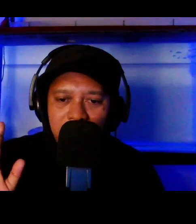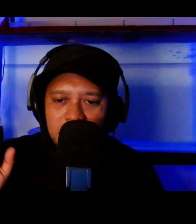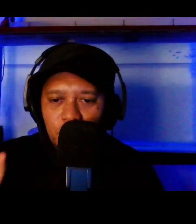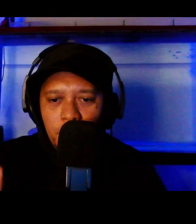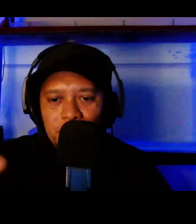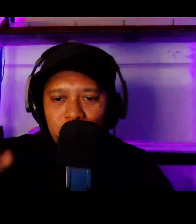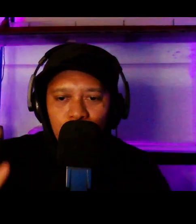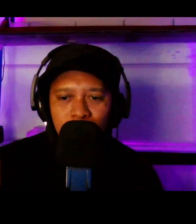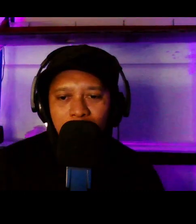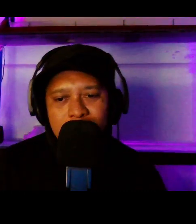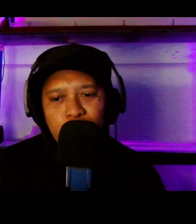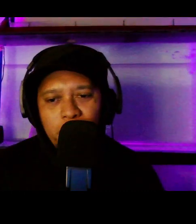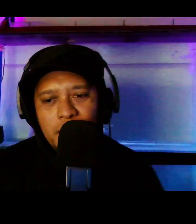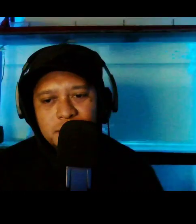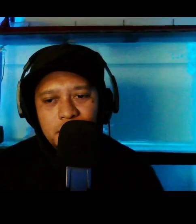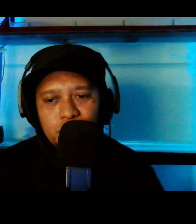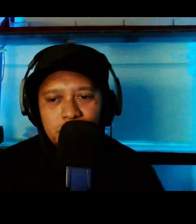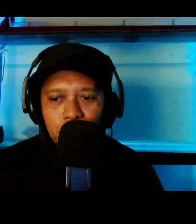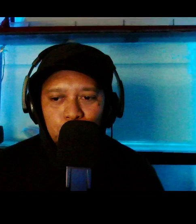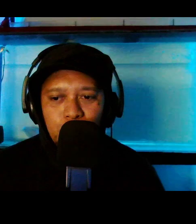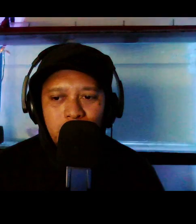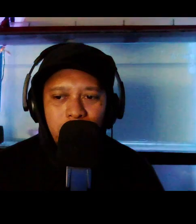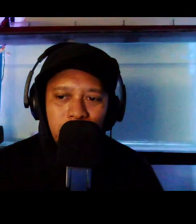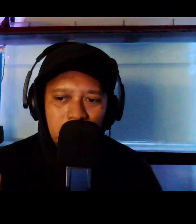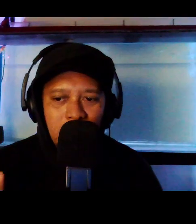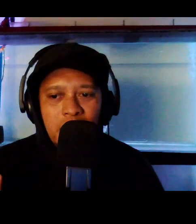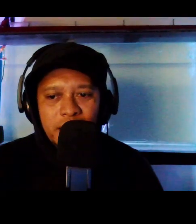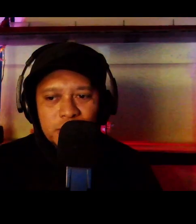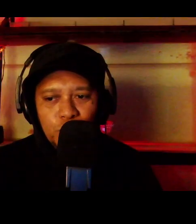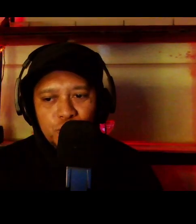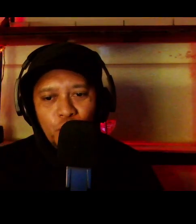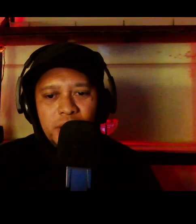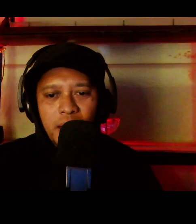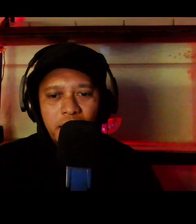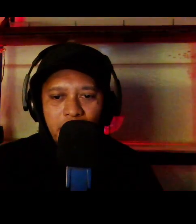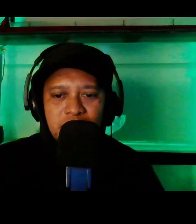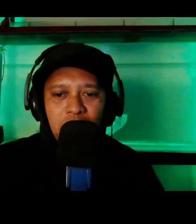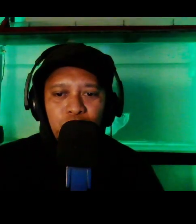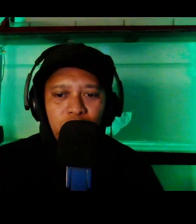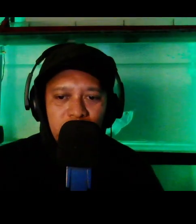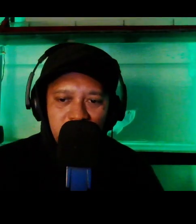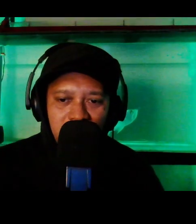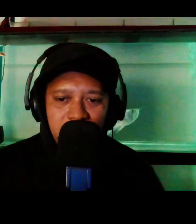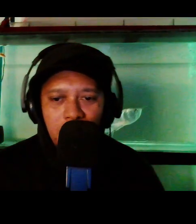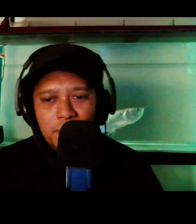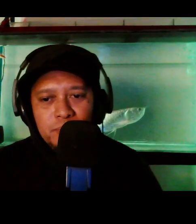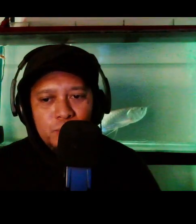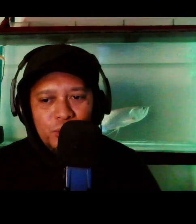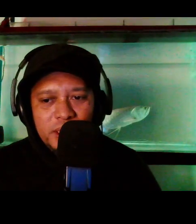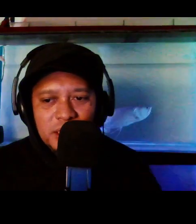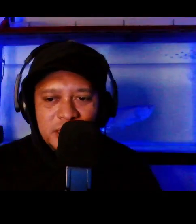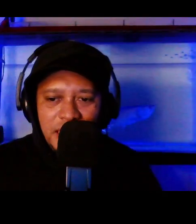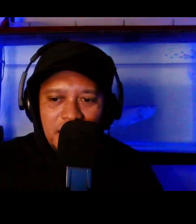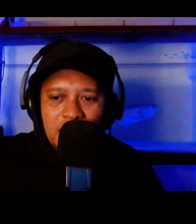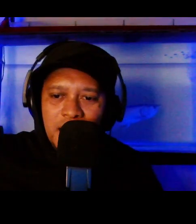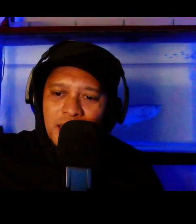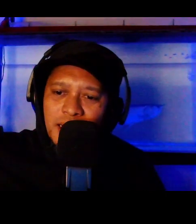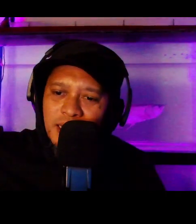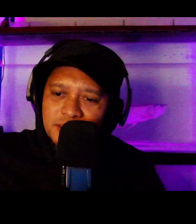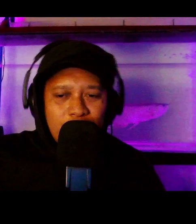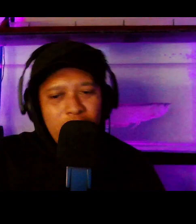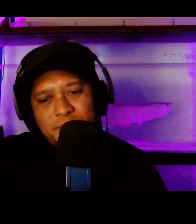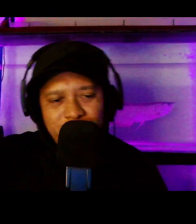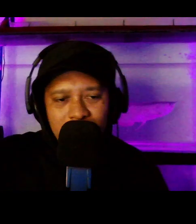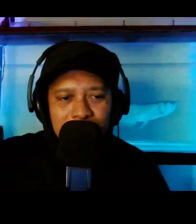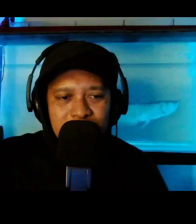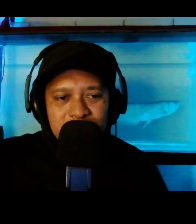po tayo dito. Konteksto, ilang senador tinutulan ng resolusyon ni akyat sa UNGA ang pambubuli ng China